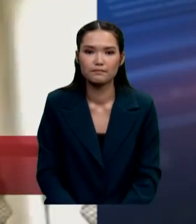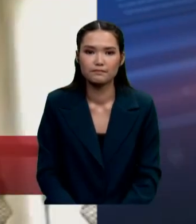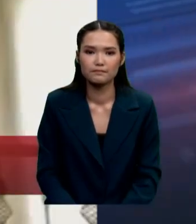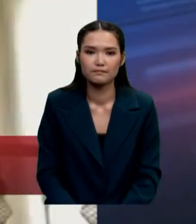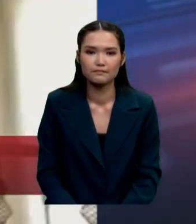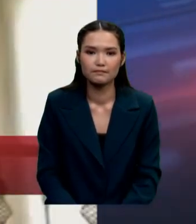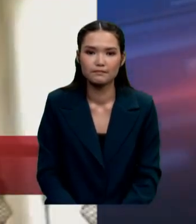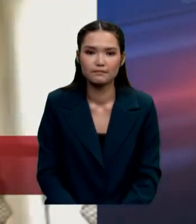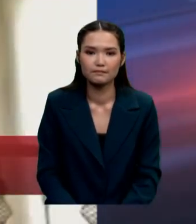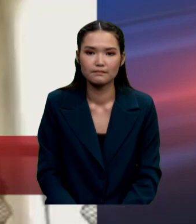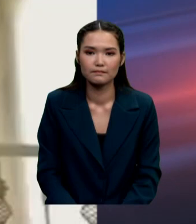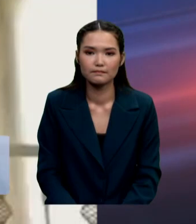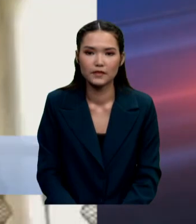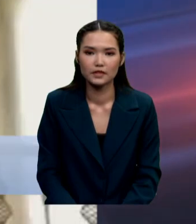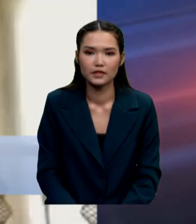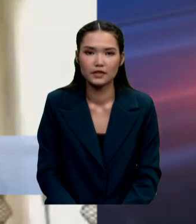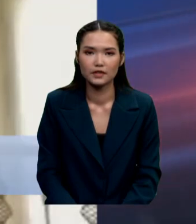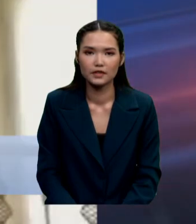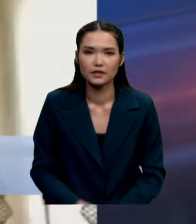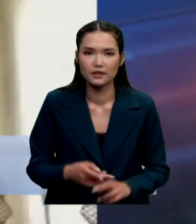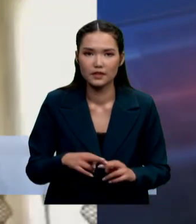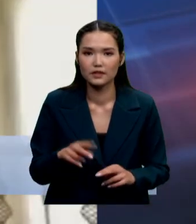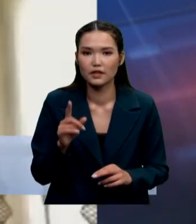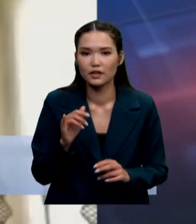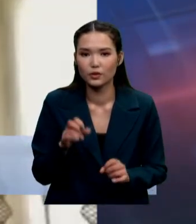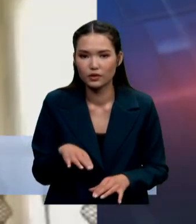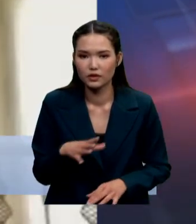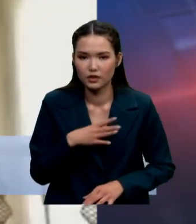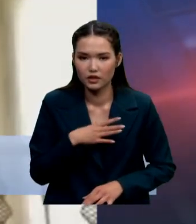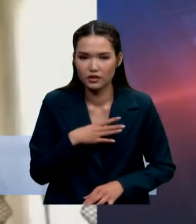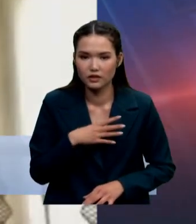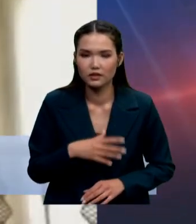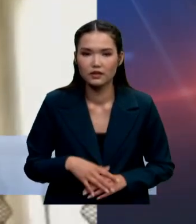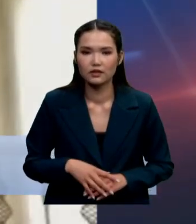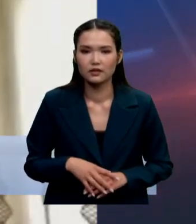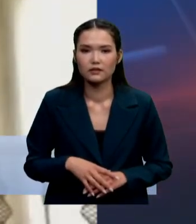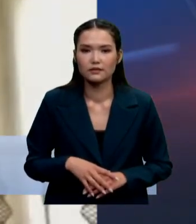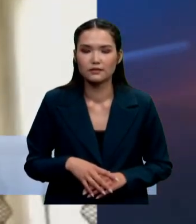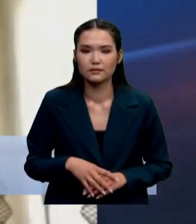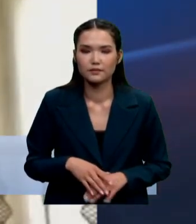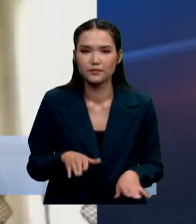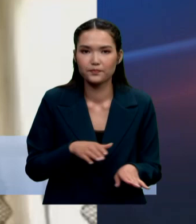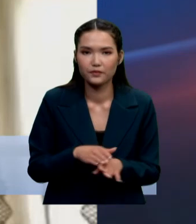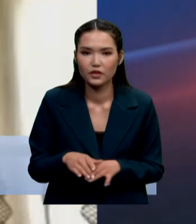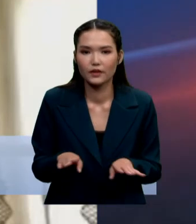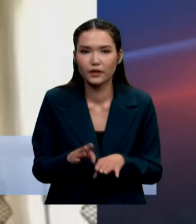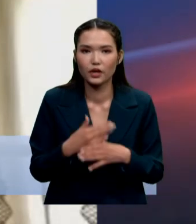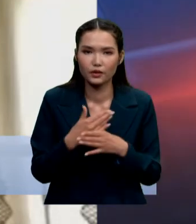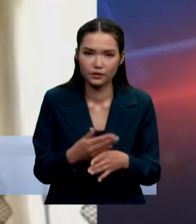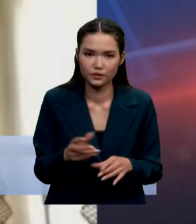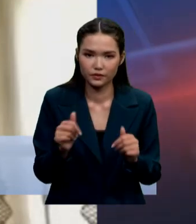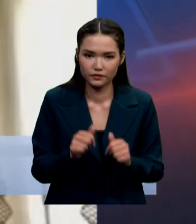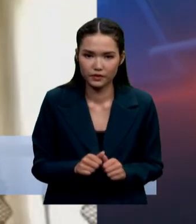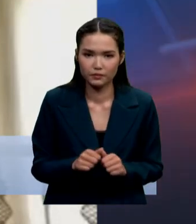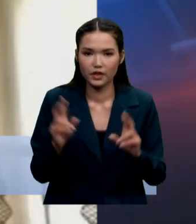выбросить. То, что сейчас открыли, ну это уже, скажем, поздний, такой помощь поздний. В